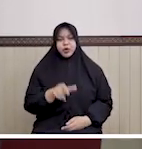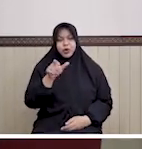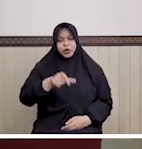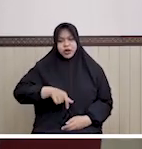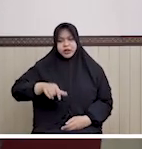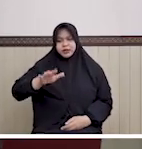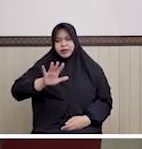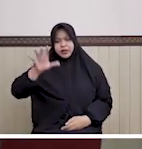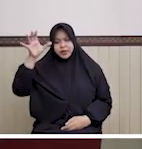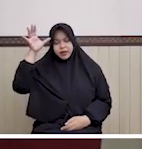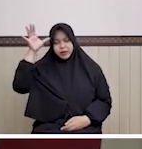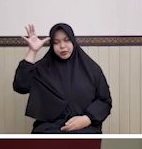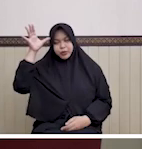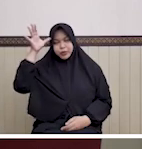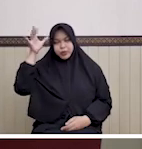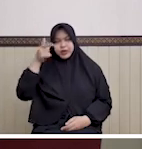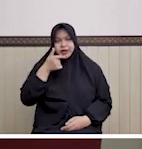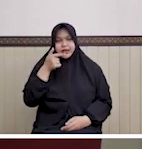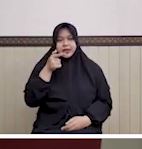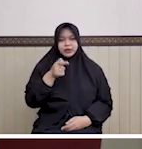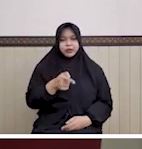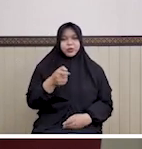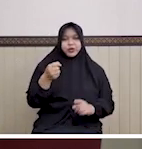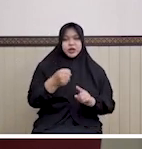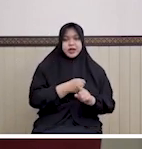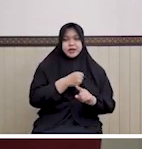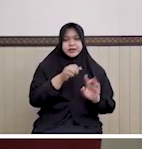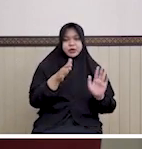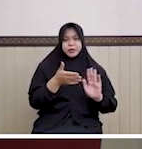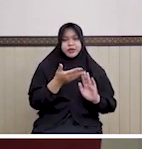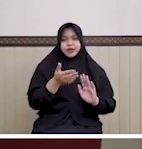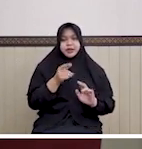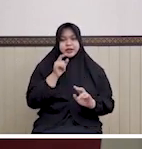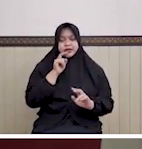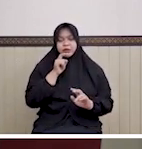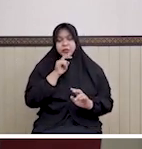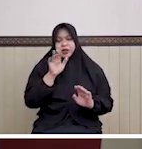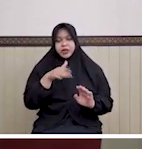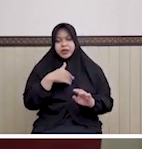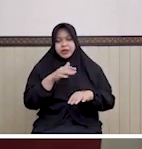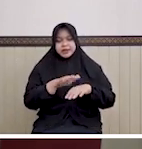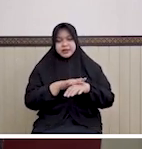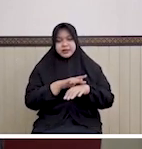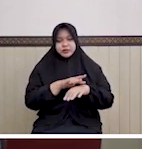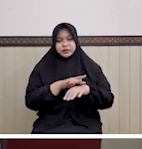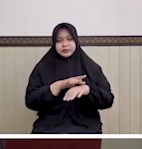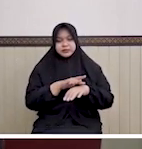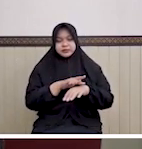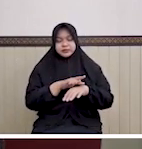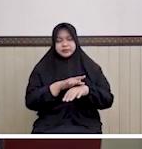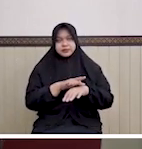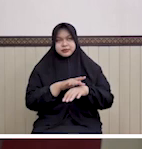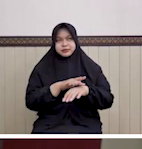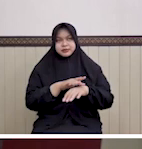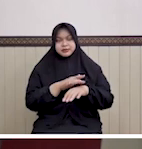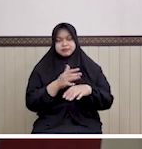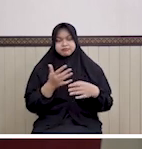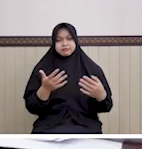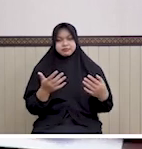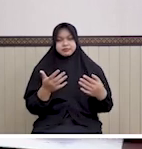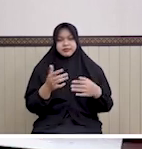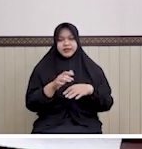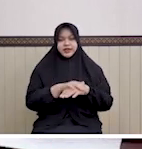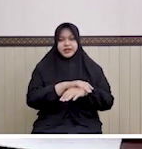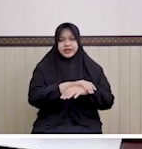belum pernah tahu atau faham itu kekerasan atau pelecehan seksual ketika disentuh ya sentuh dengan dengan apa ya